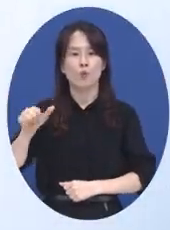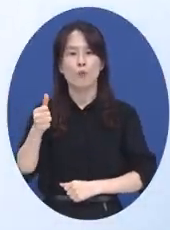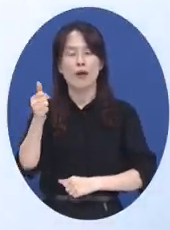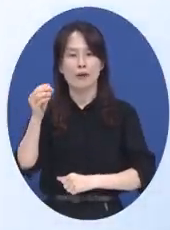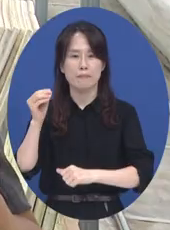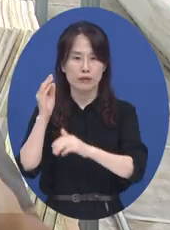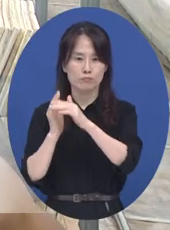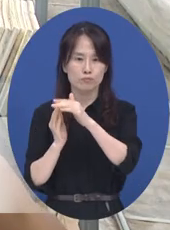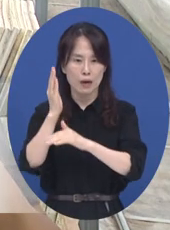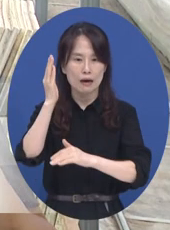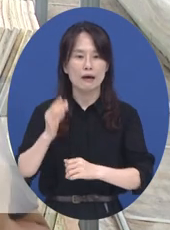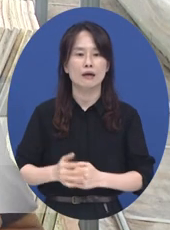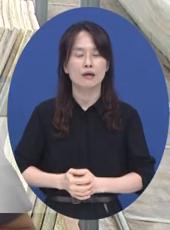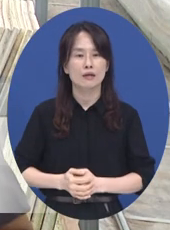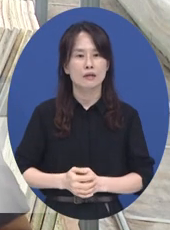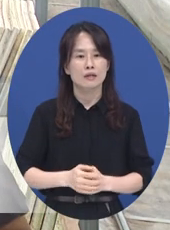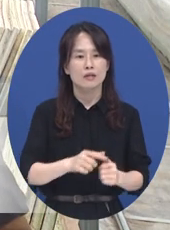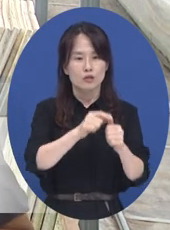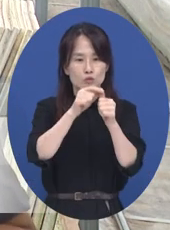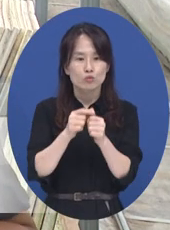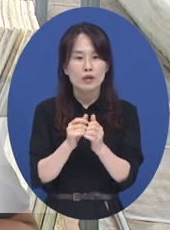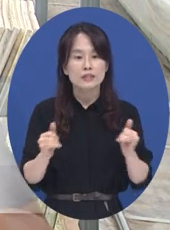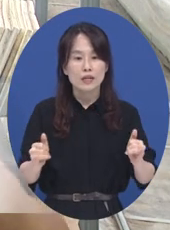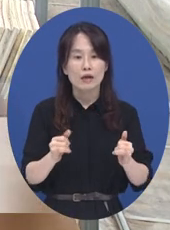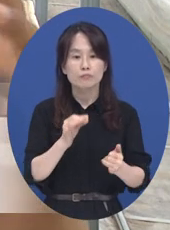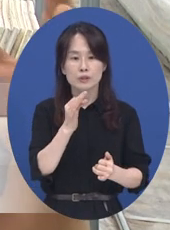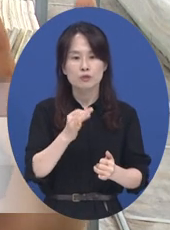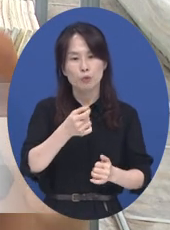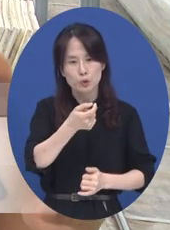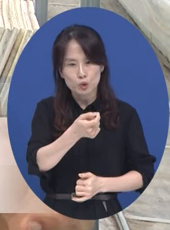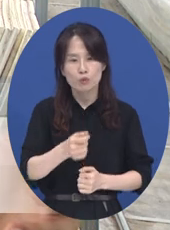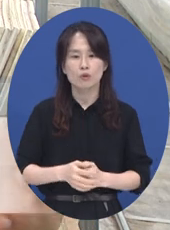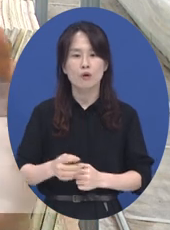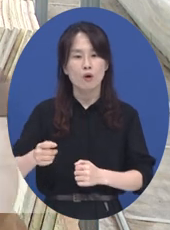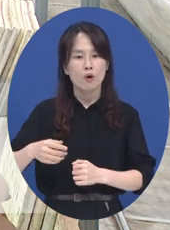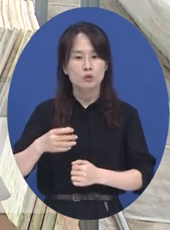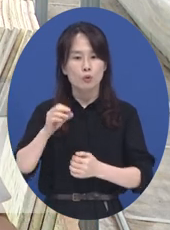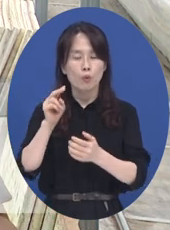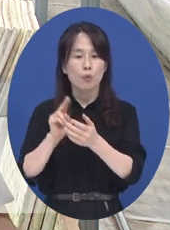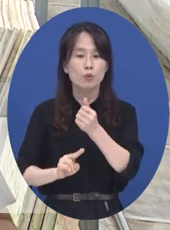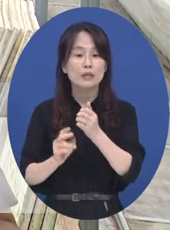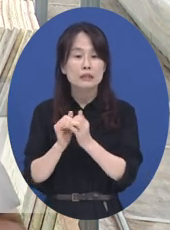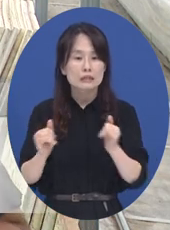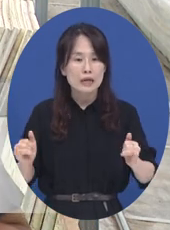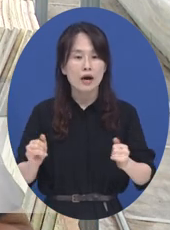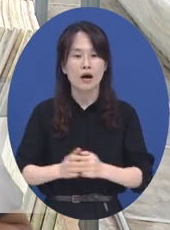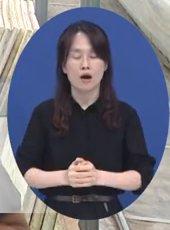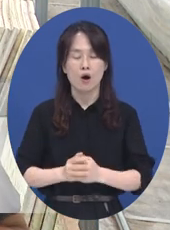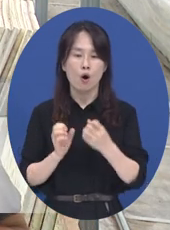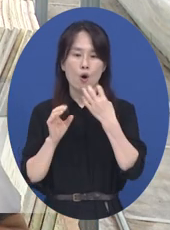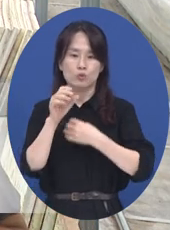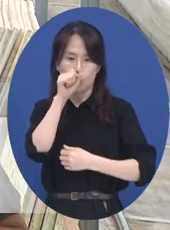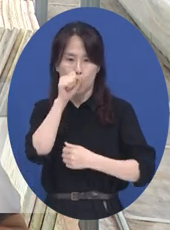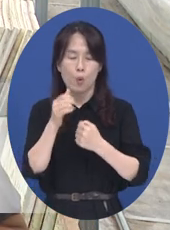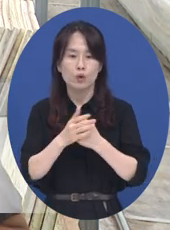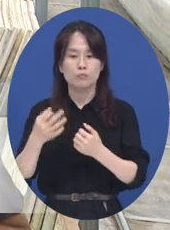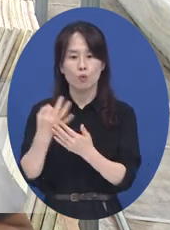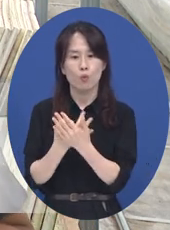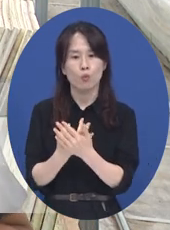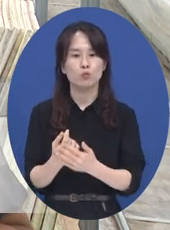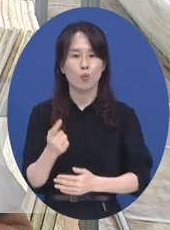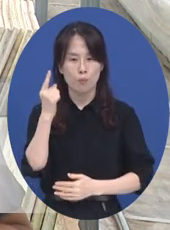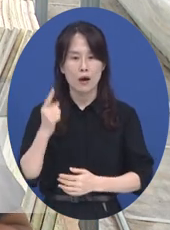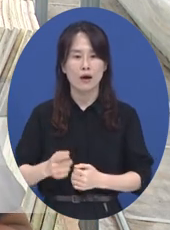있습니다. 일단 인건비도 적게 들어가고, 그 다음에 소비자들에게 반응이 굉장히 좋기 때문에 고소득을 올릴 수가 있어요.